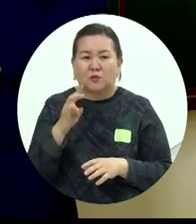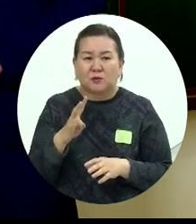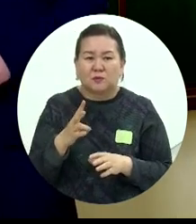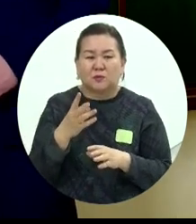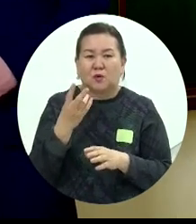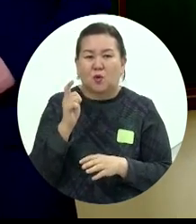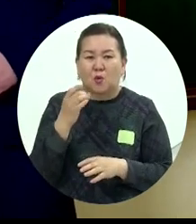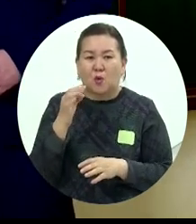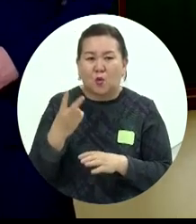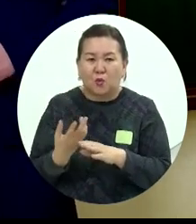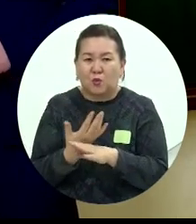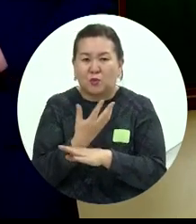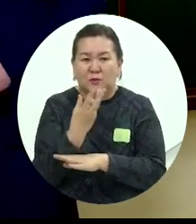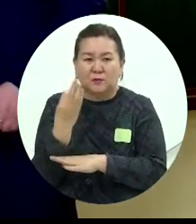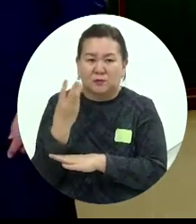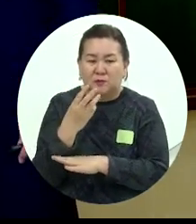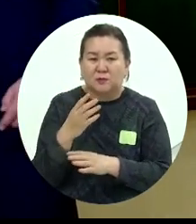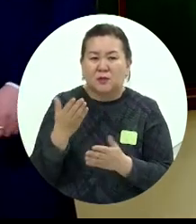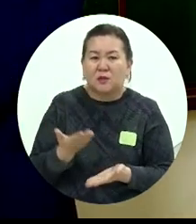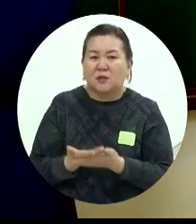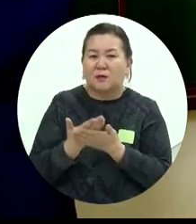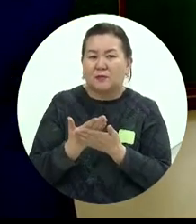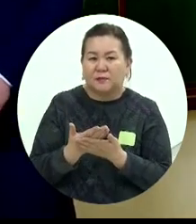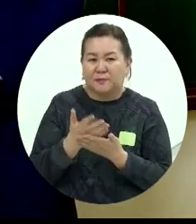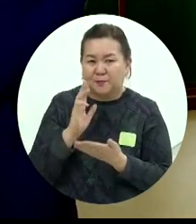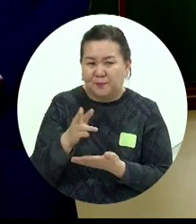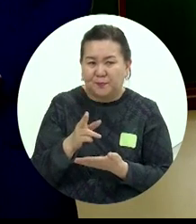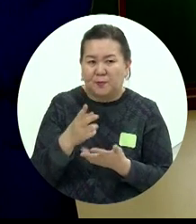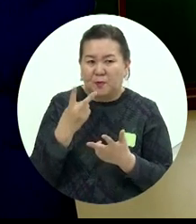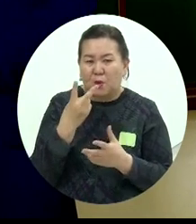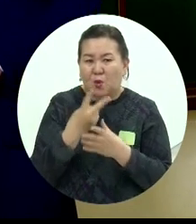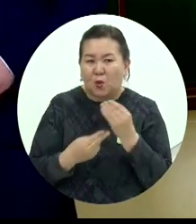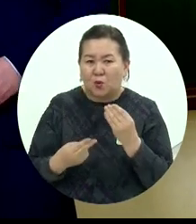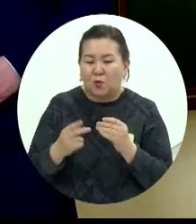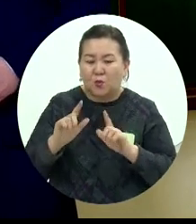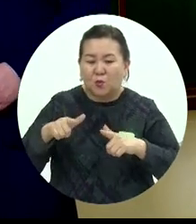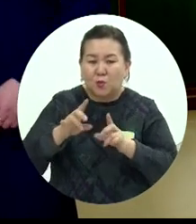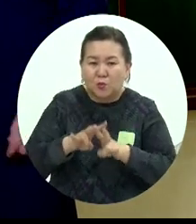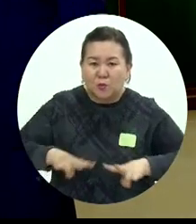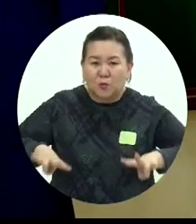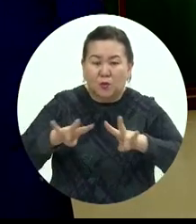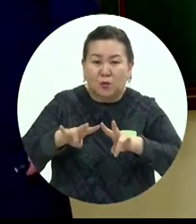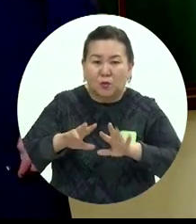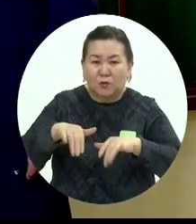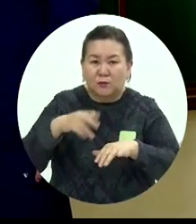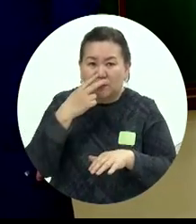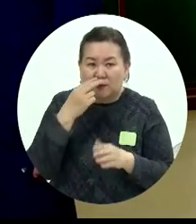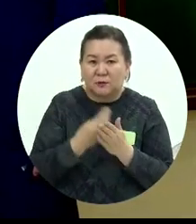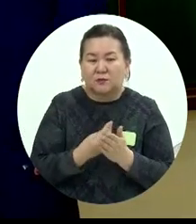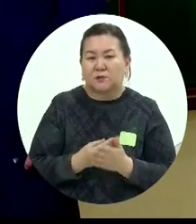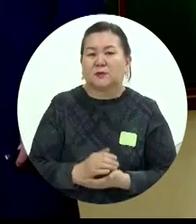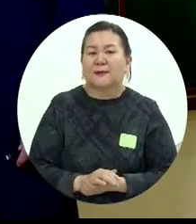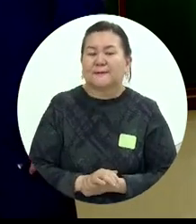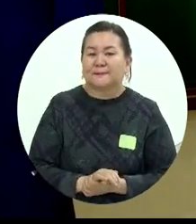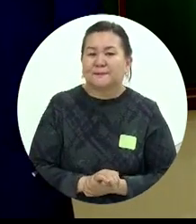хөвөнгийн тариалалтыг одоо дэмжих зорилгоор амууд дээр сир дарга хоёр мөрний урсгалыг өөрчлөсөнтэй холбоотой байдаг. За тэгэхээр